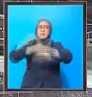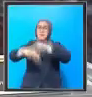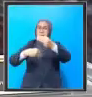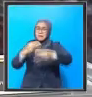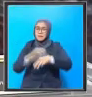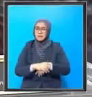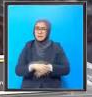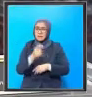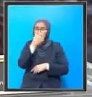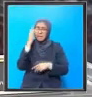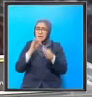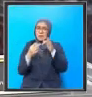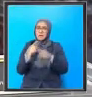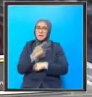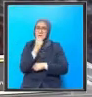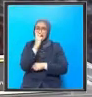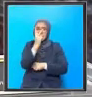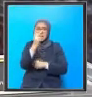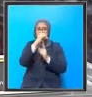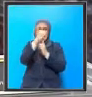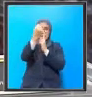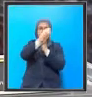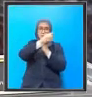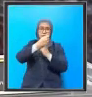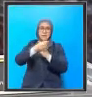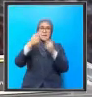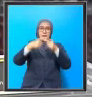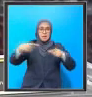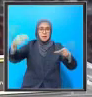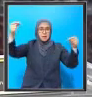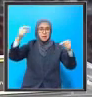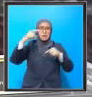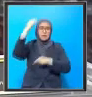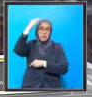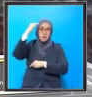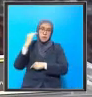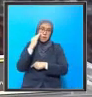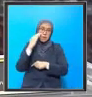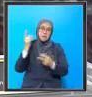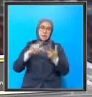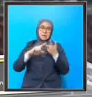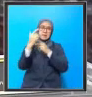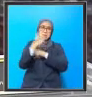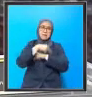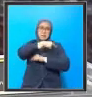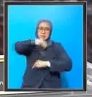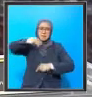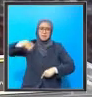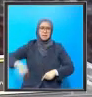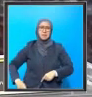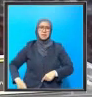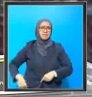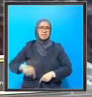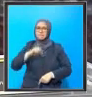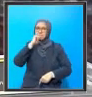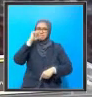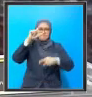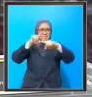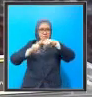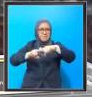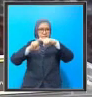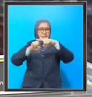keadaan di negara jepun Korea dan negara Cina mereka tidak bergantung